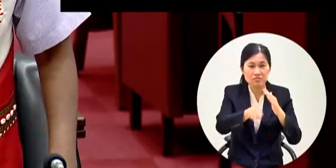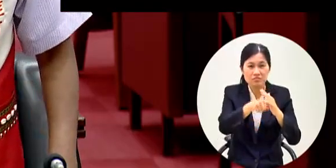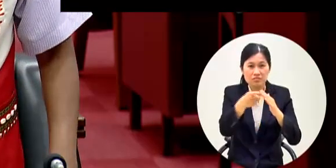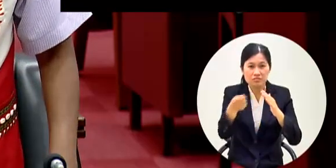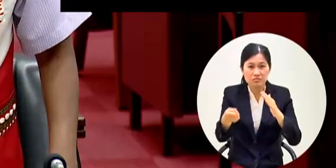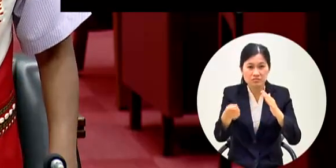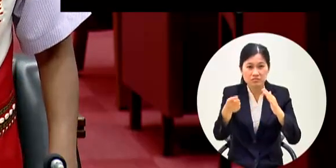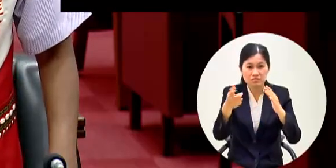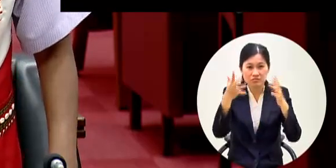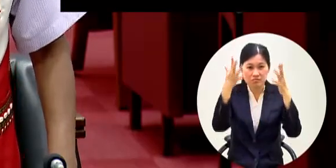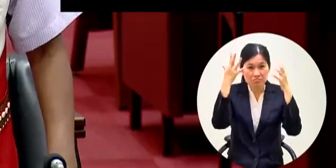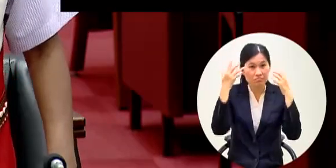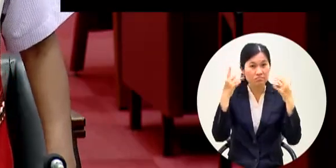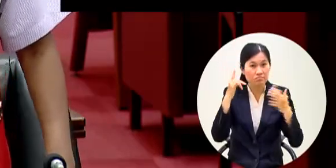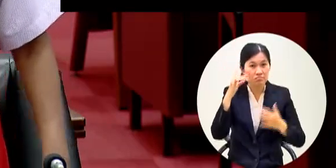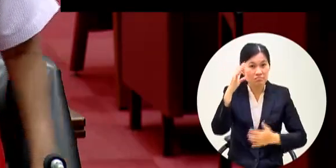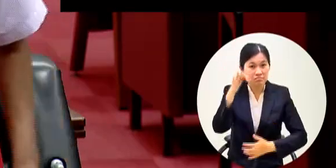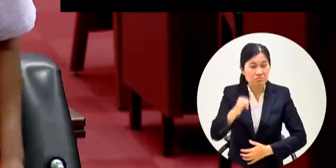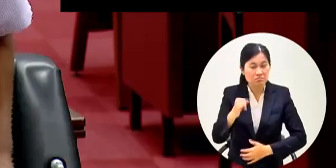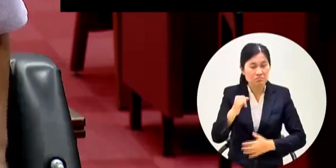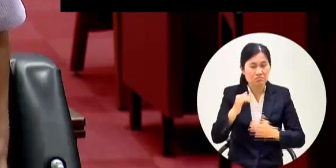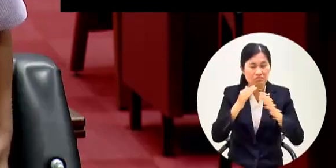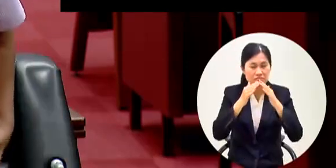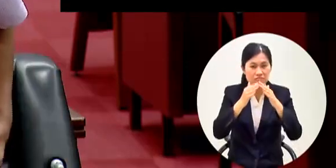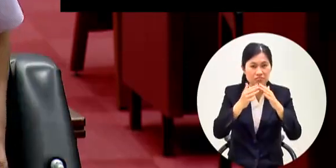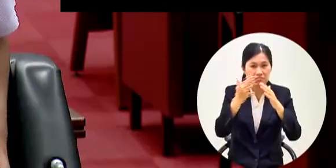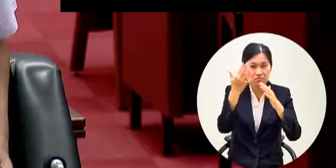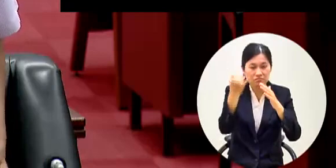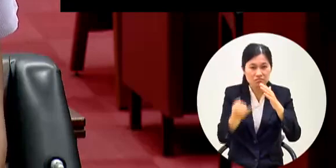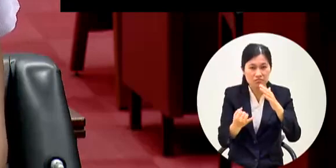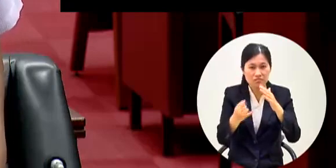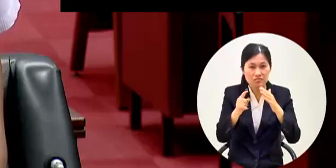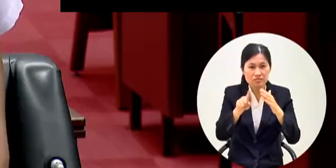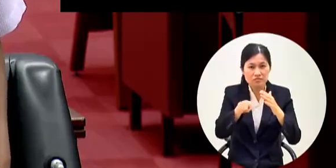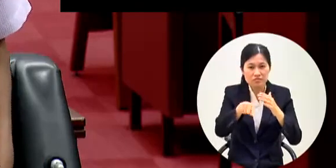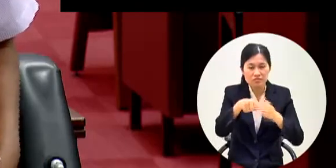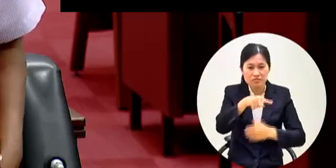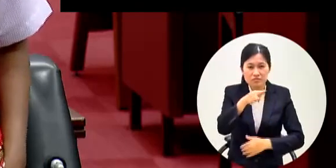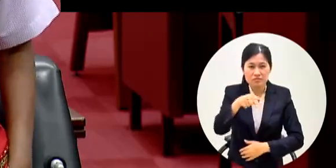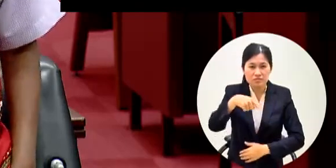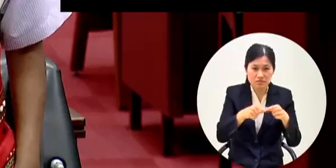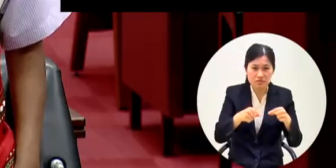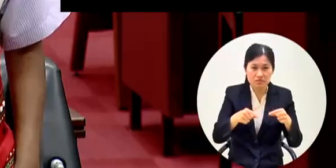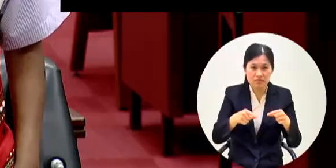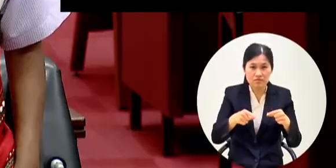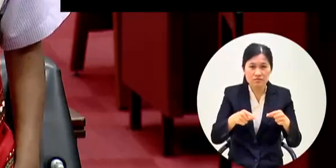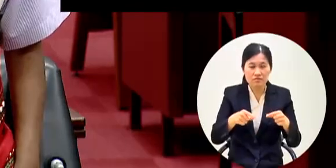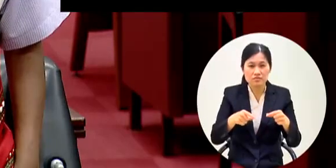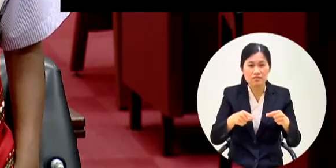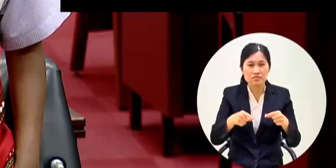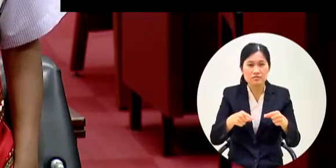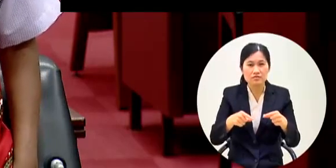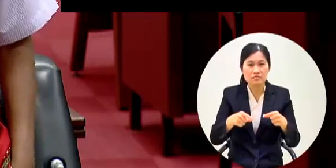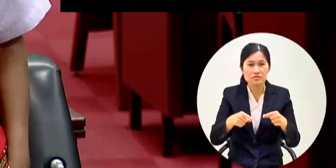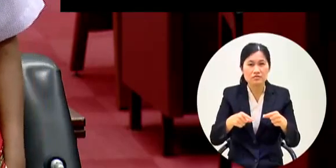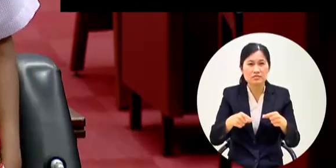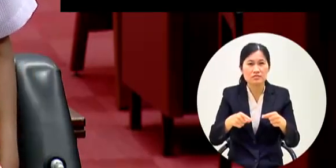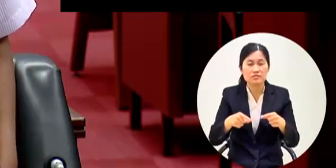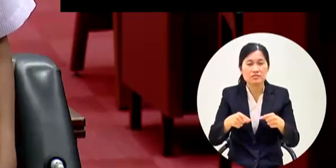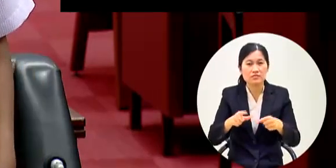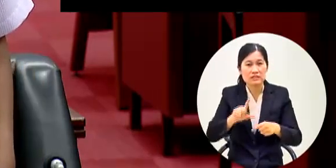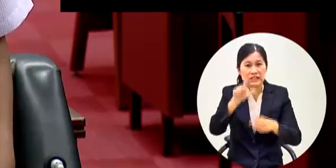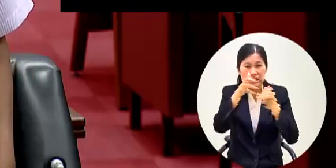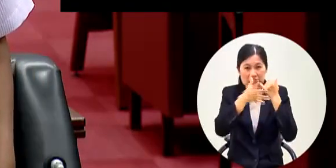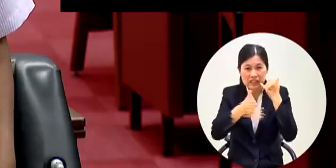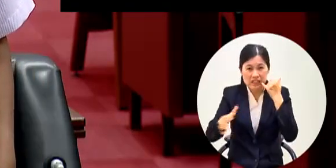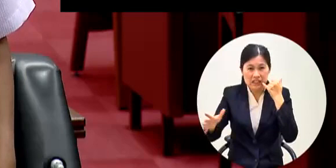到陈启市长，曾经也有到日本、上海、大陆，